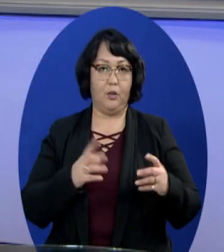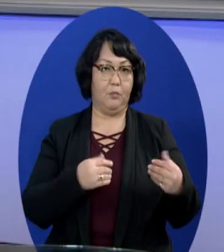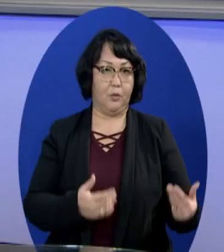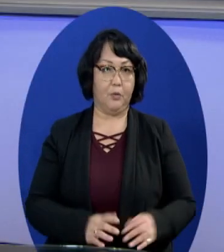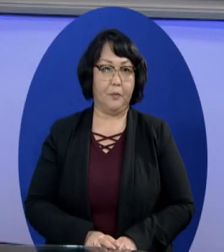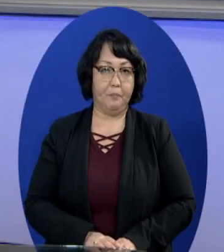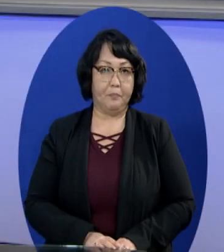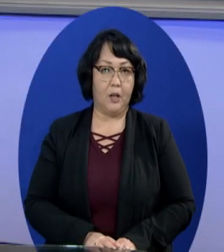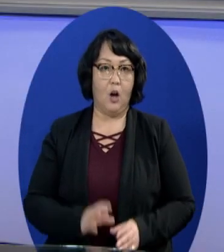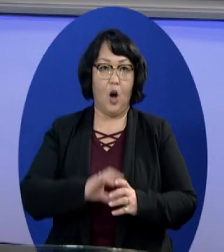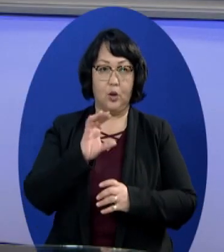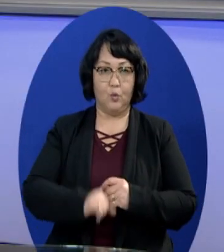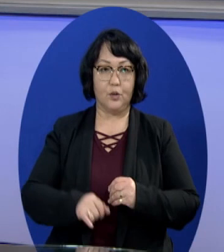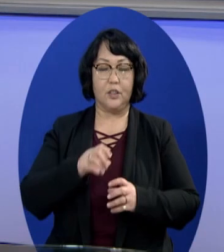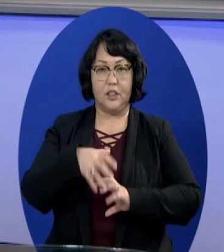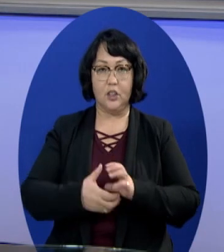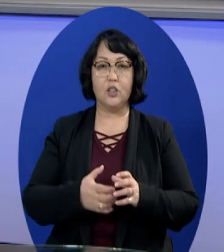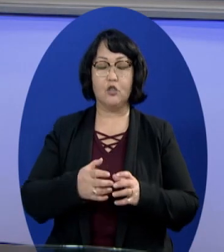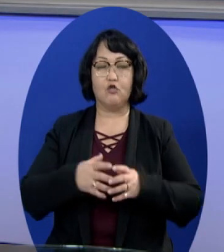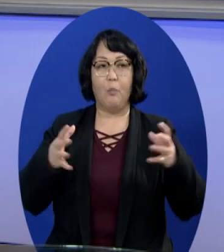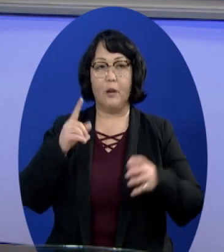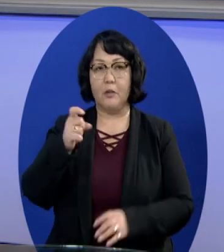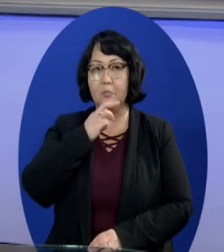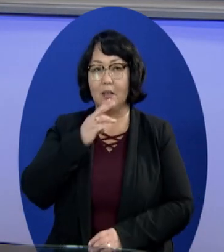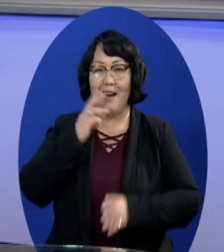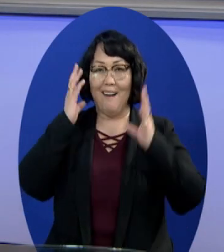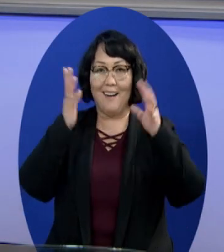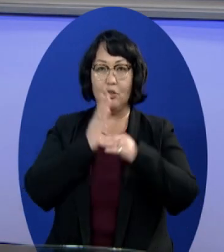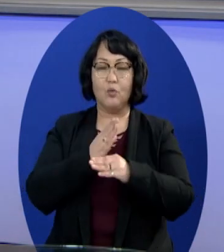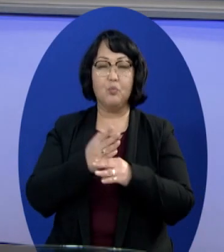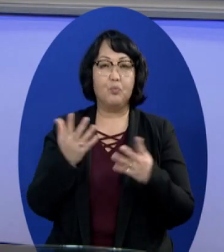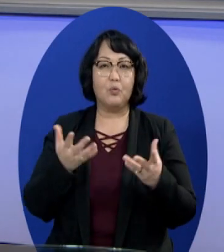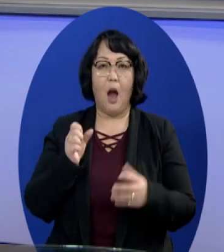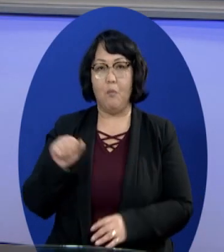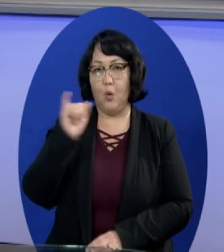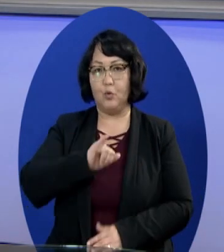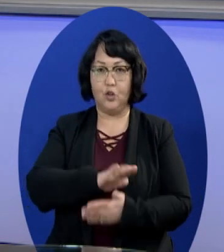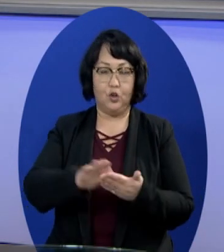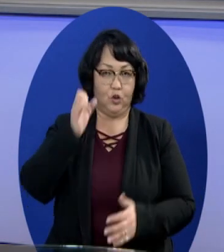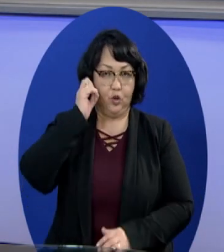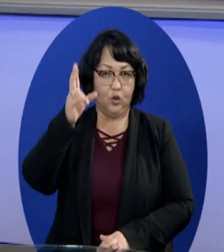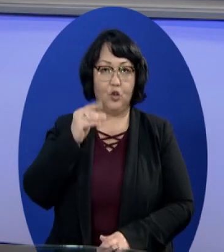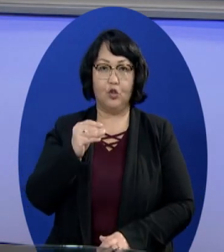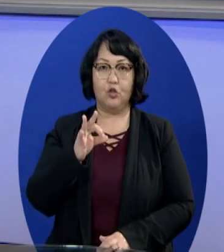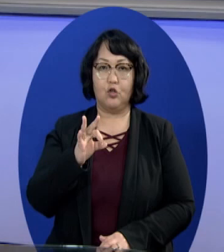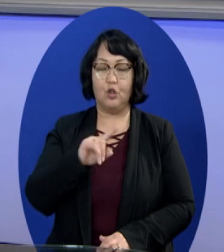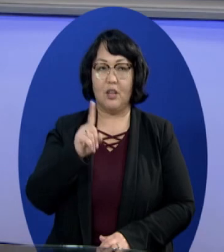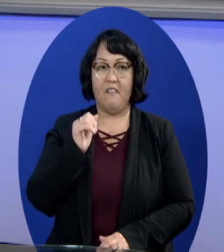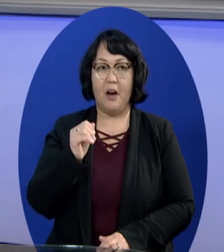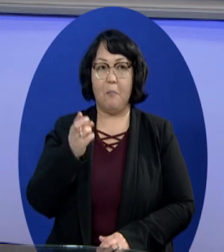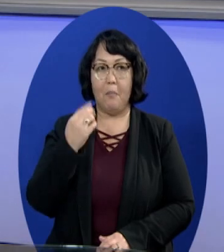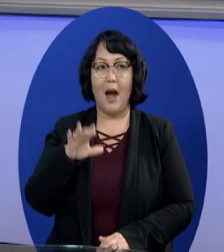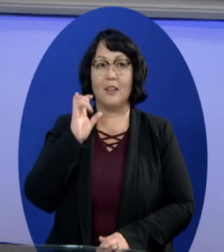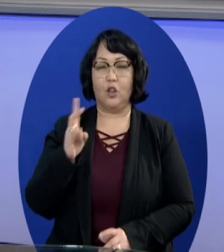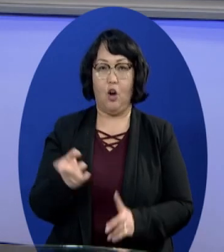дэлхийд дахинд дэлхийн томоохон хэл мэдээллүүдийн анхаарлын хэрэгслэр бол за Америкийн нэгдсэн улсын шинээр сонгогдсон ерөнхийлөгчтэй холбоотой мэдээлэлүүд бол